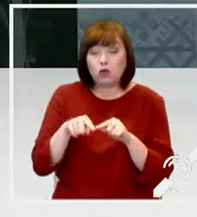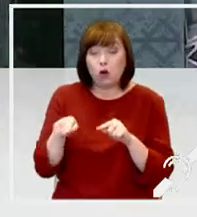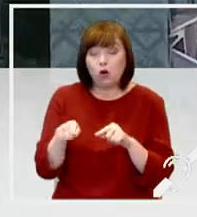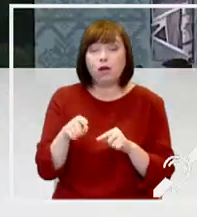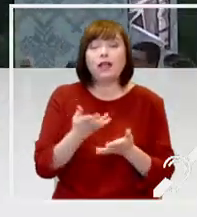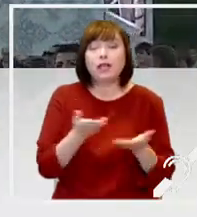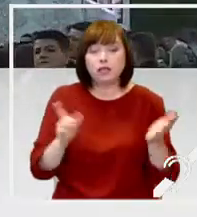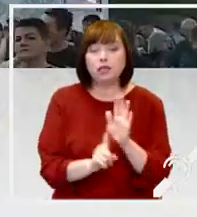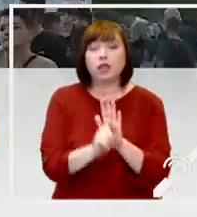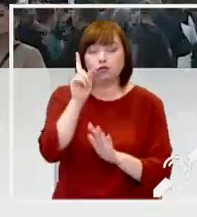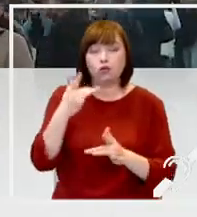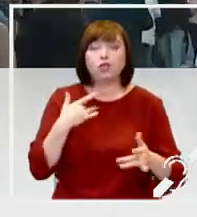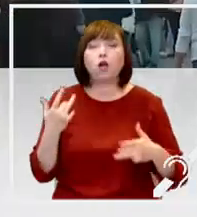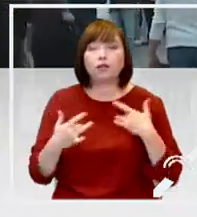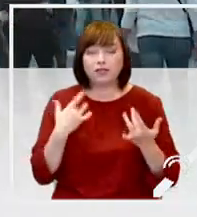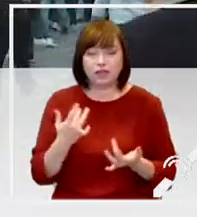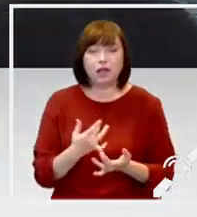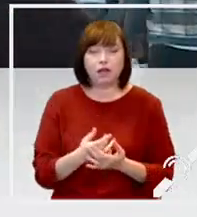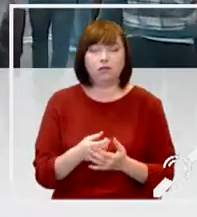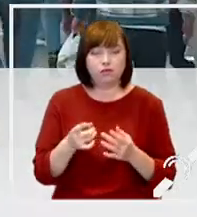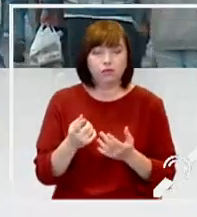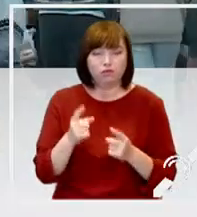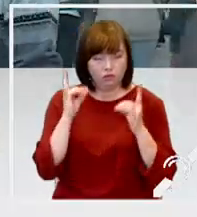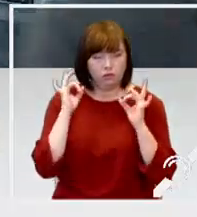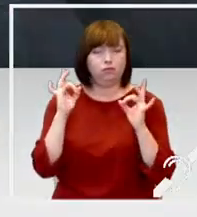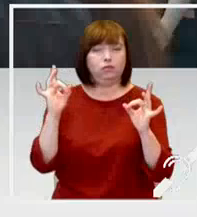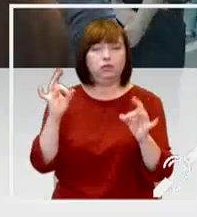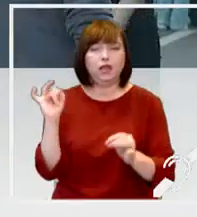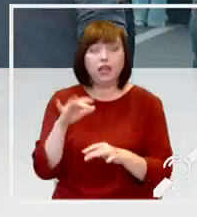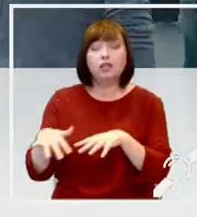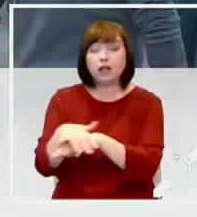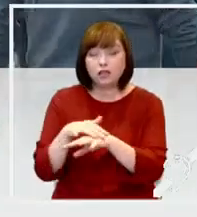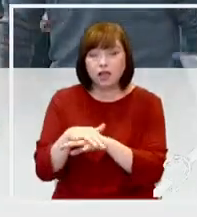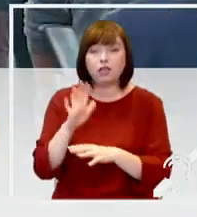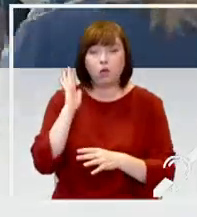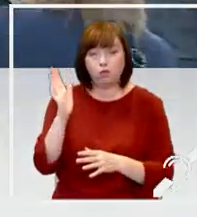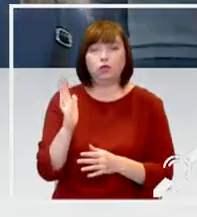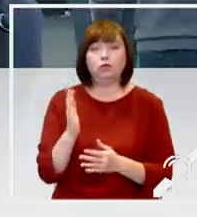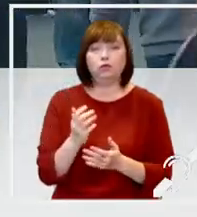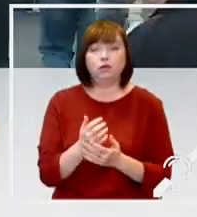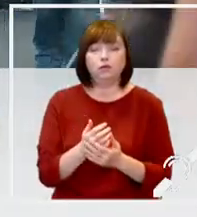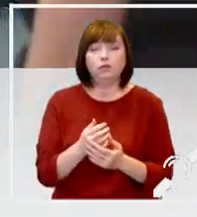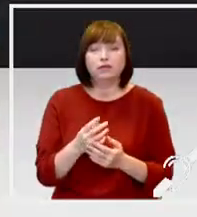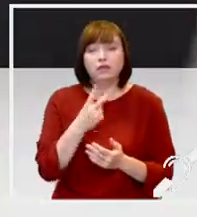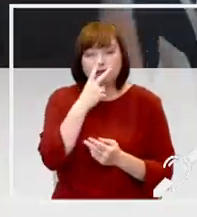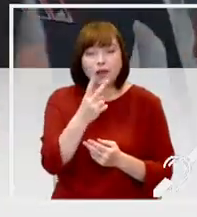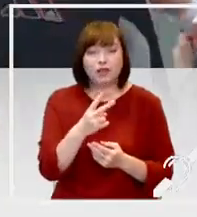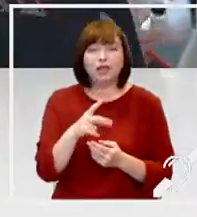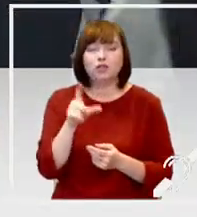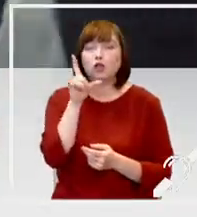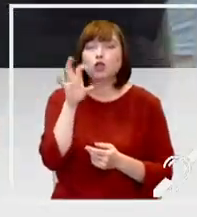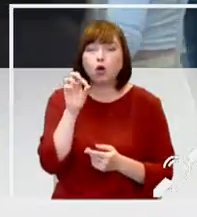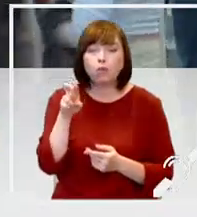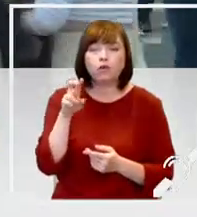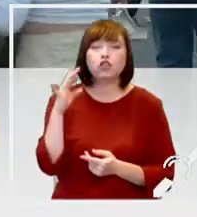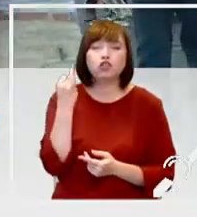scenă urmează să înceapă un concert de fanfară. Mai târziu publicul se va bucura de prezența celor de la Zdob și